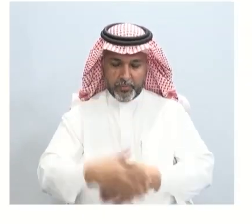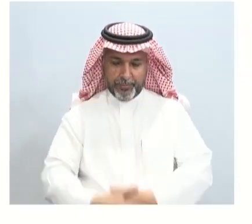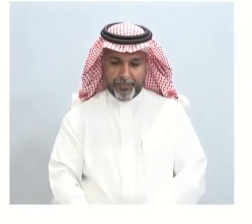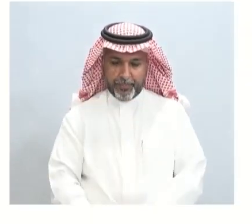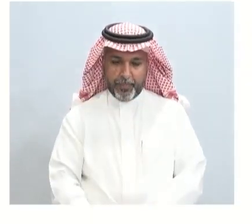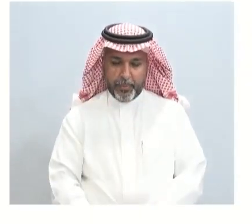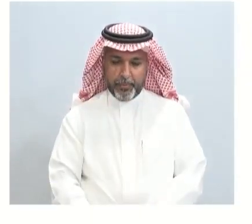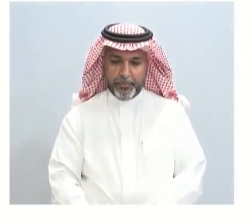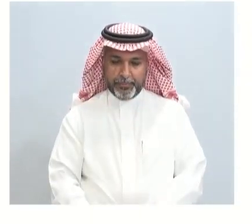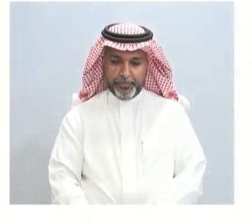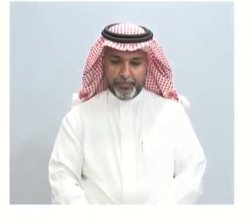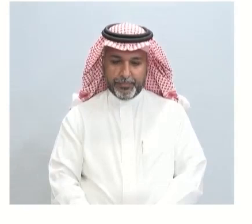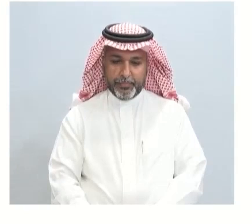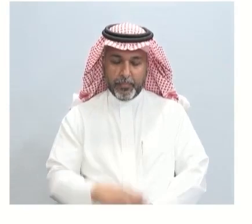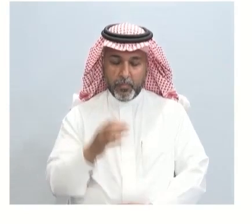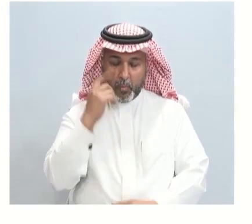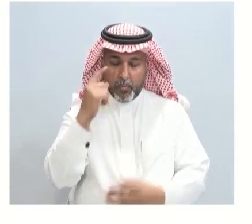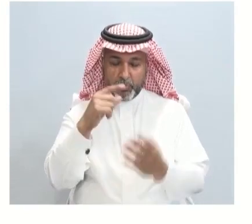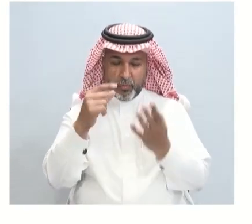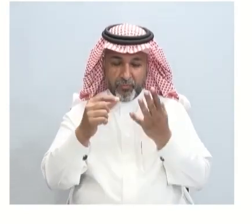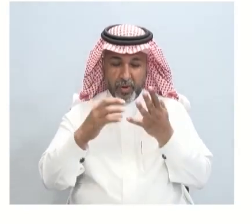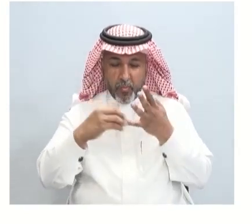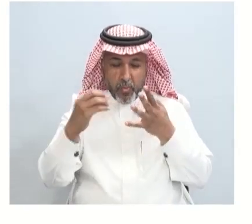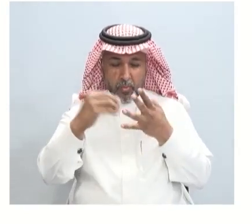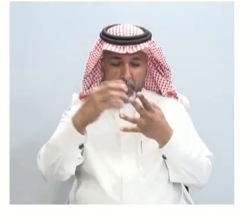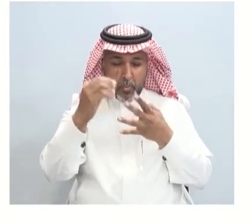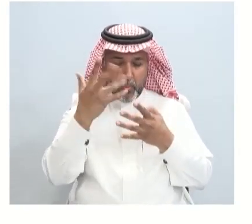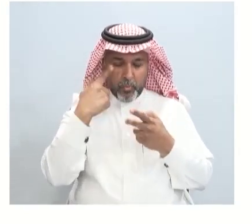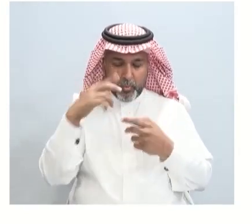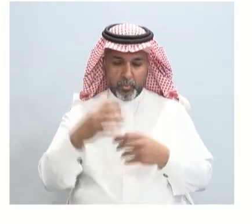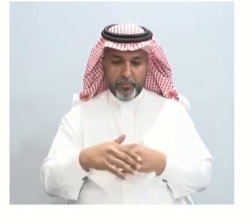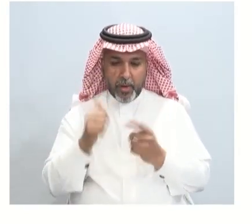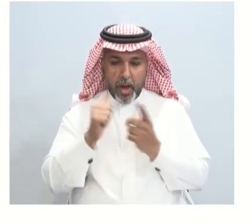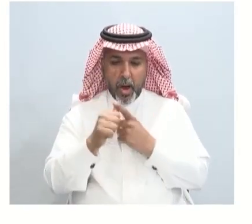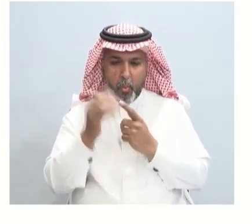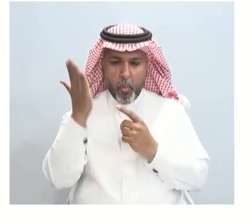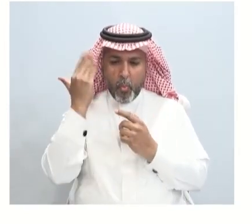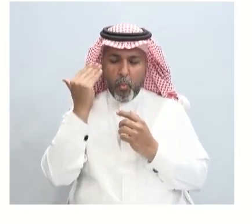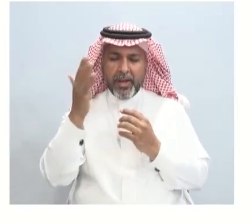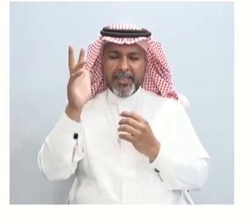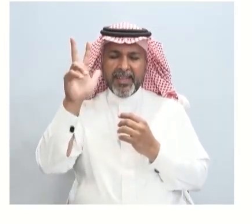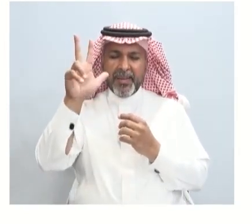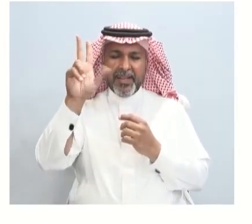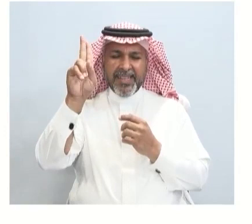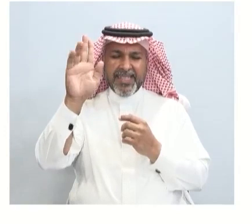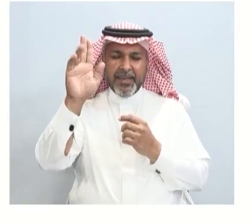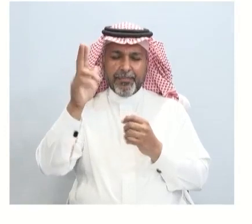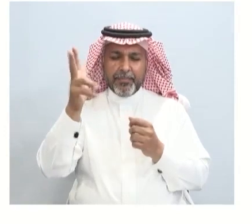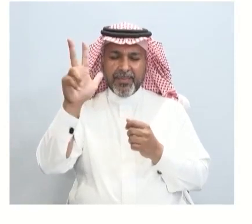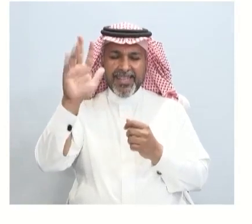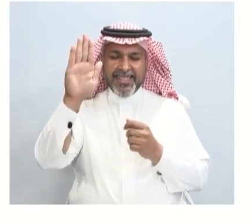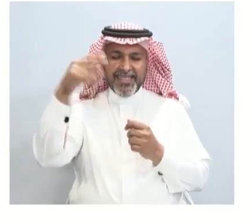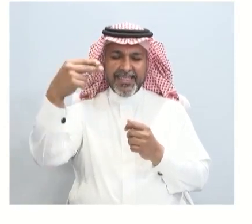دعونا نتذكر محاور هذا الدرس في البدايه تكلمنا عن ايجاد السعه وطول الدوره ثم